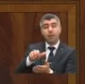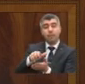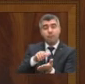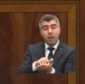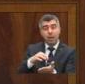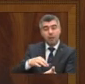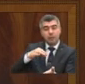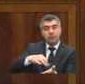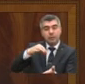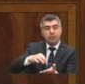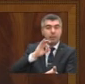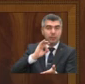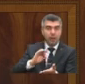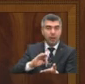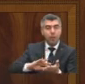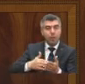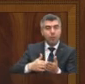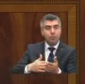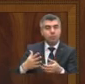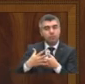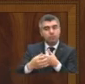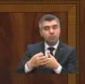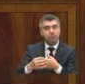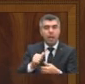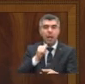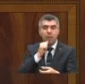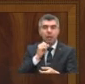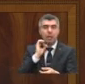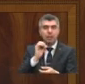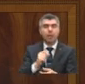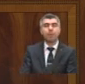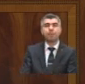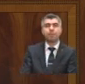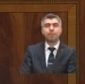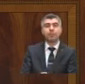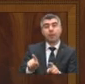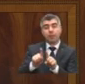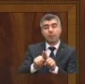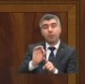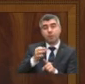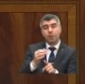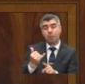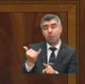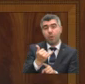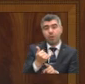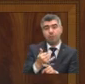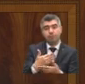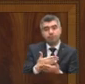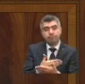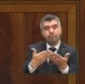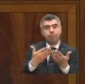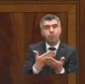للزراعات المستنزفة للمياه وغير المرتبطة بالمواد الأساسية والاكتفاء الذاتي الغذائي، وكذلك